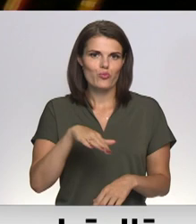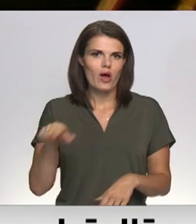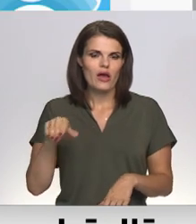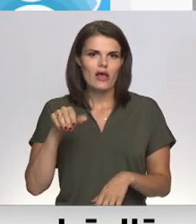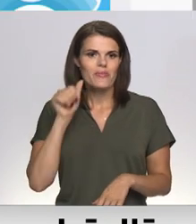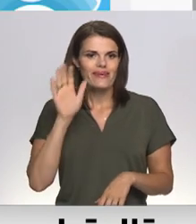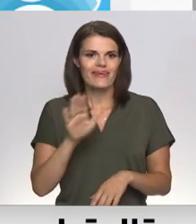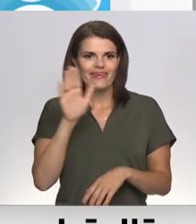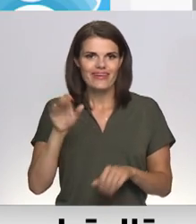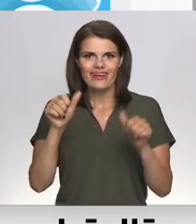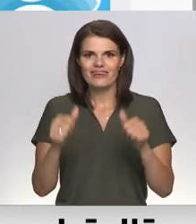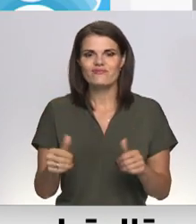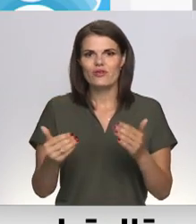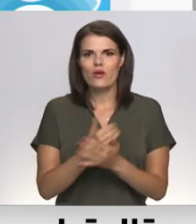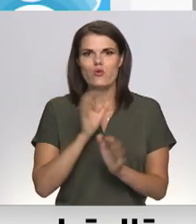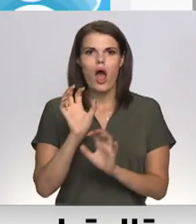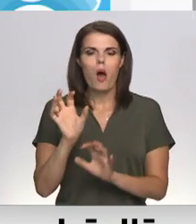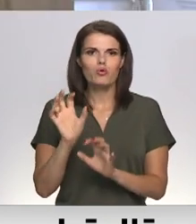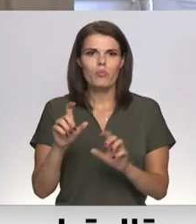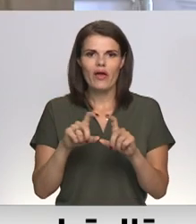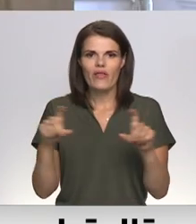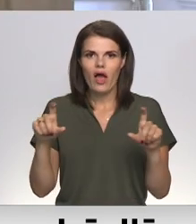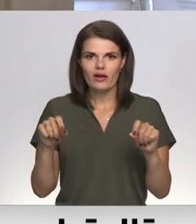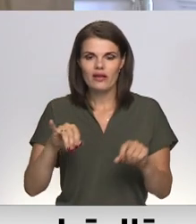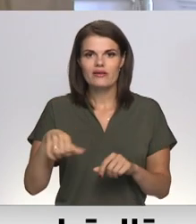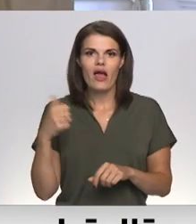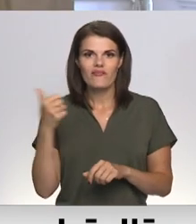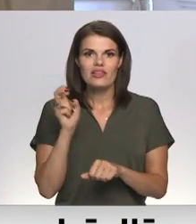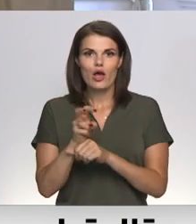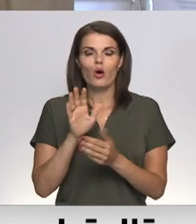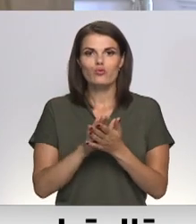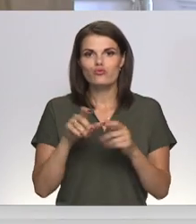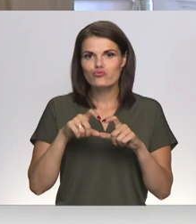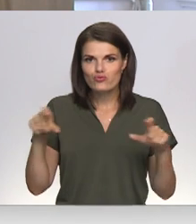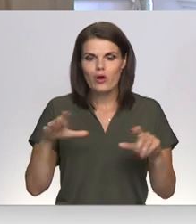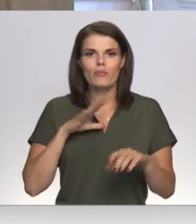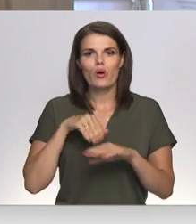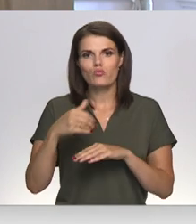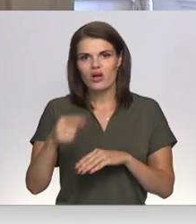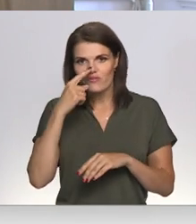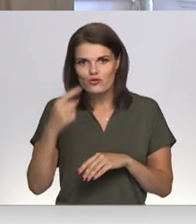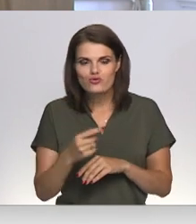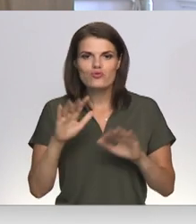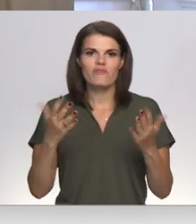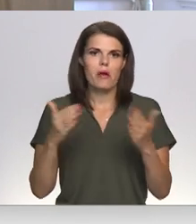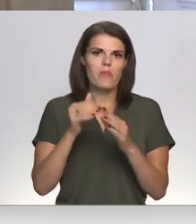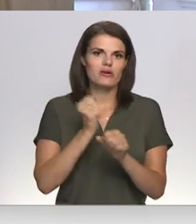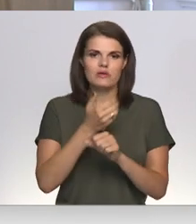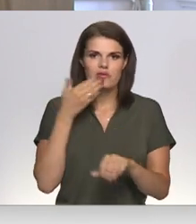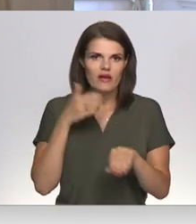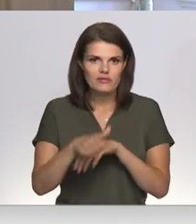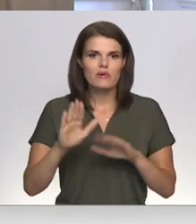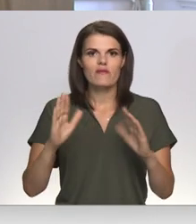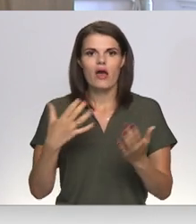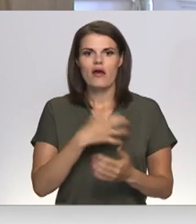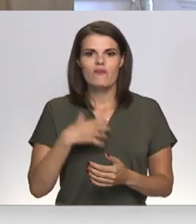izveidota speciāla jaunā aprūpētāja karte. Ja viņi iet uz skolu un viņi ir nokavējuši stundu vai nav izpildījuši mājas darbu, vai viņiem ir vajadzīgs telefons,